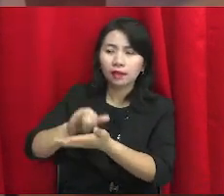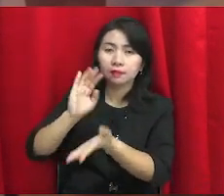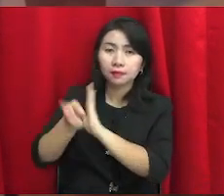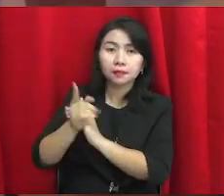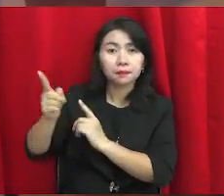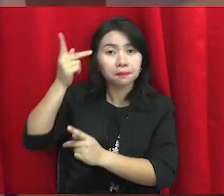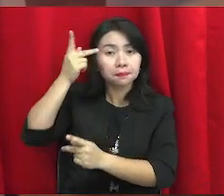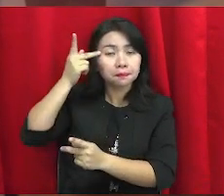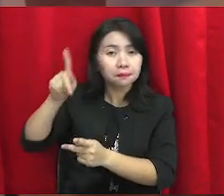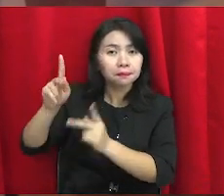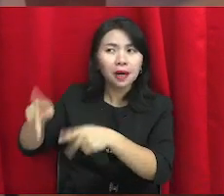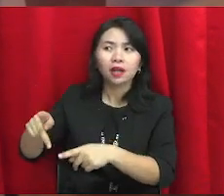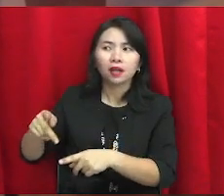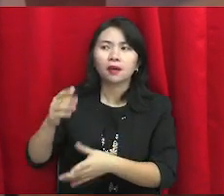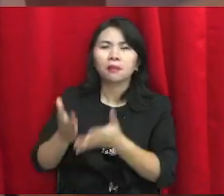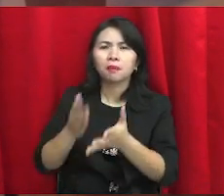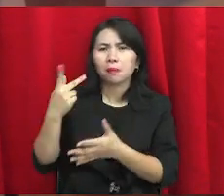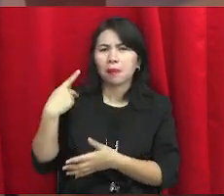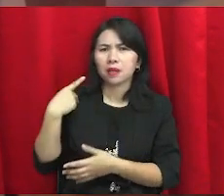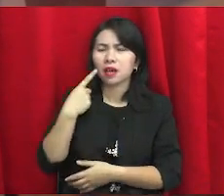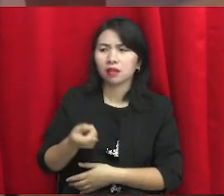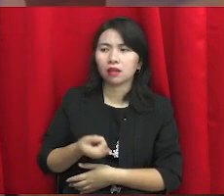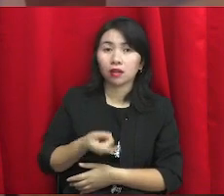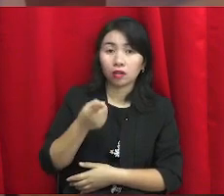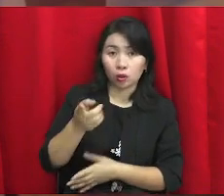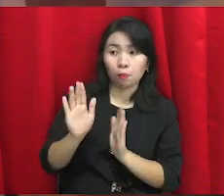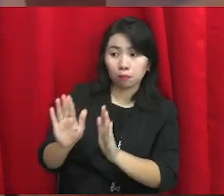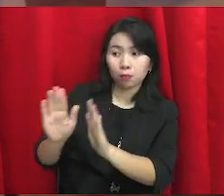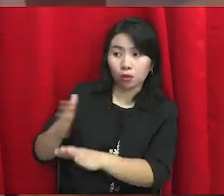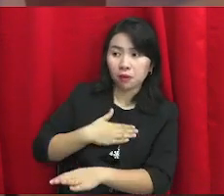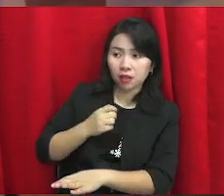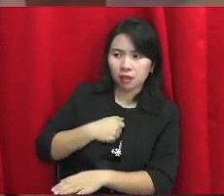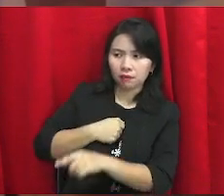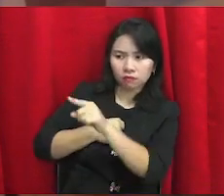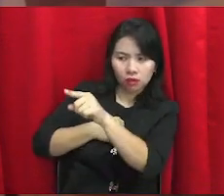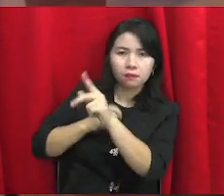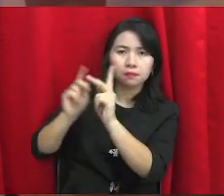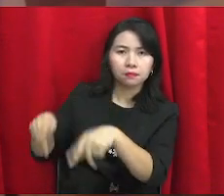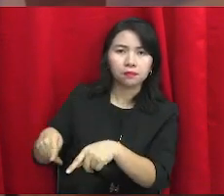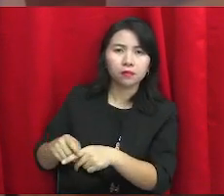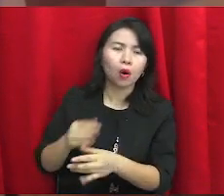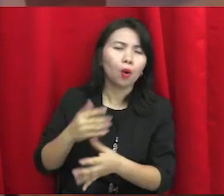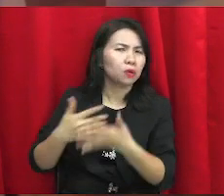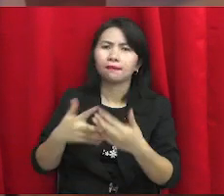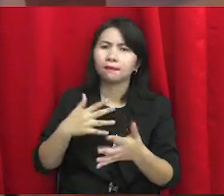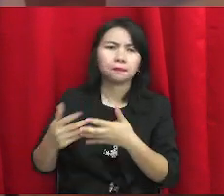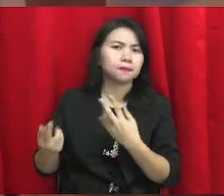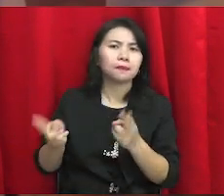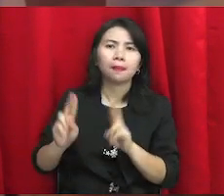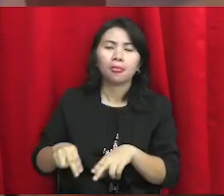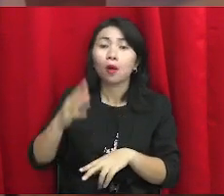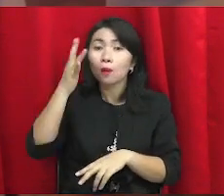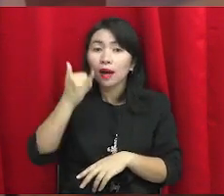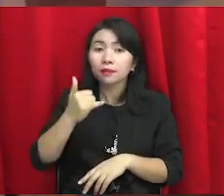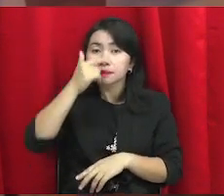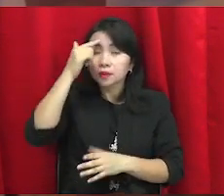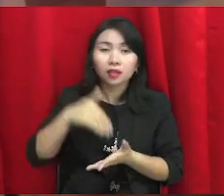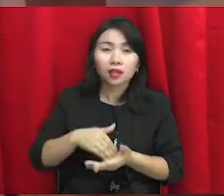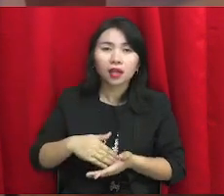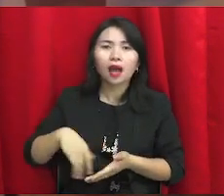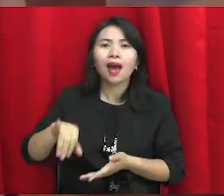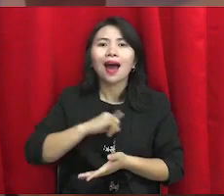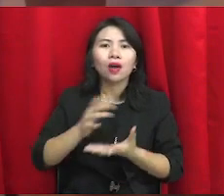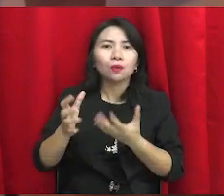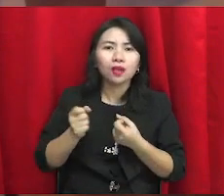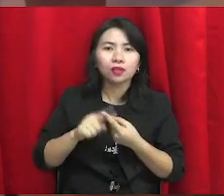kinikiit, meron kayang nagsabi na ikikiit ko ang sarili ko sa kanya kahit na anong mangyari kasi gusto kong